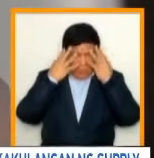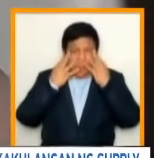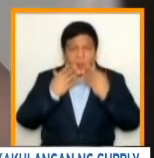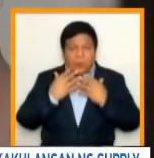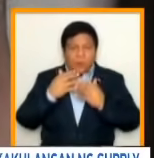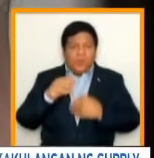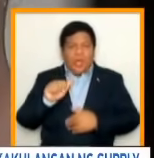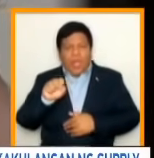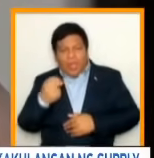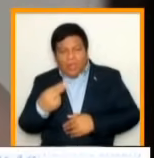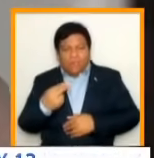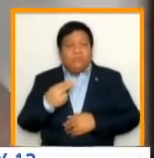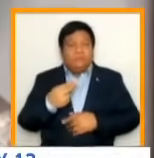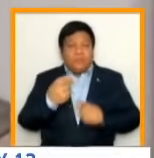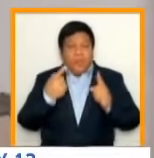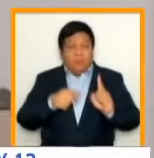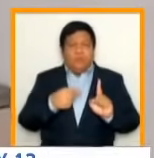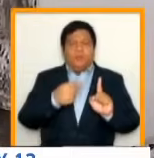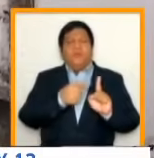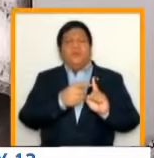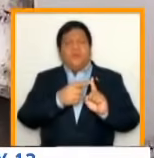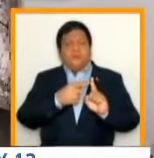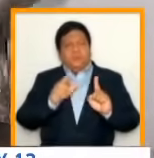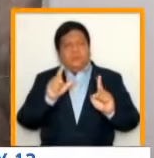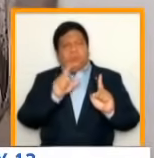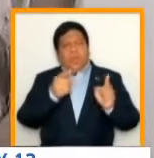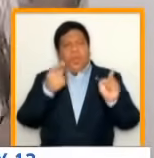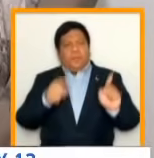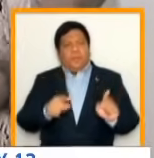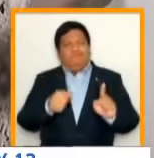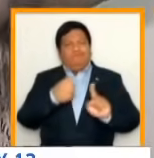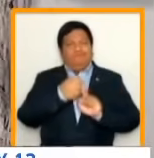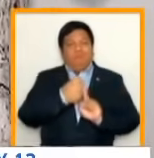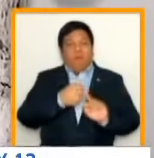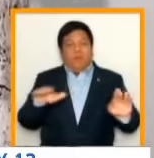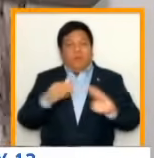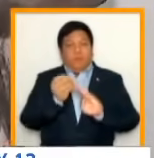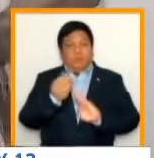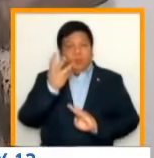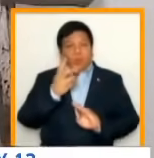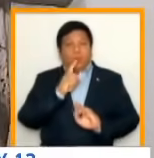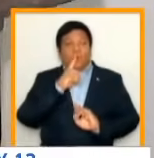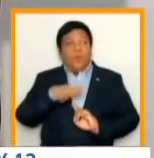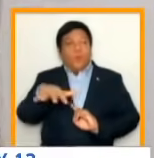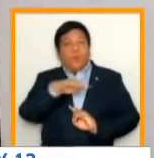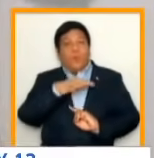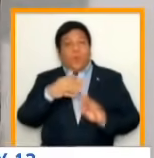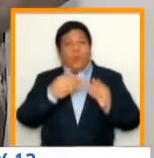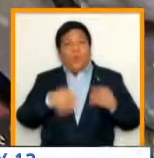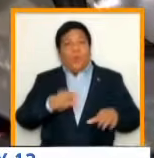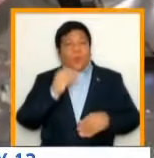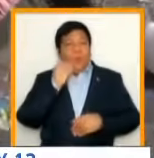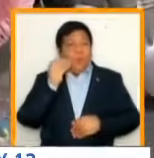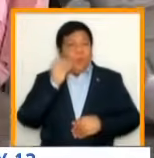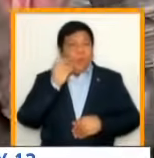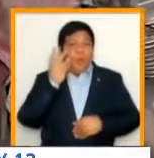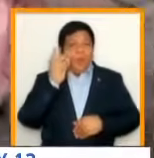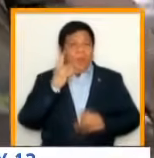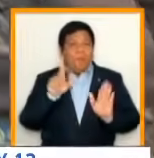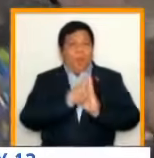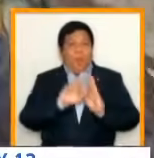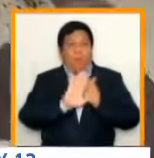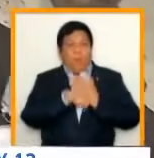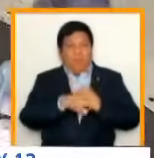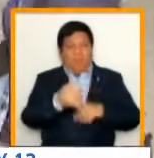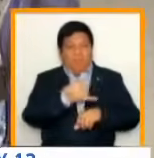sa mga naging mukha ng trahedya. Nawalan sila ng tirahan sa Volcano Island dahil bawal nang bumalik doon. Kaya mahigit isang